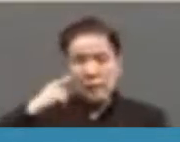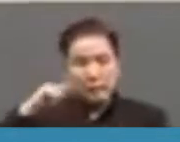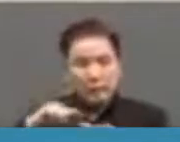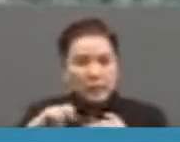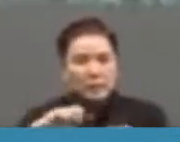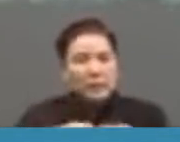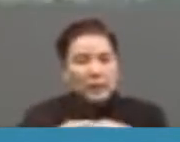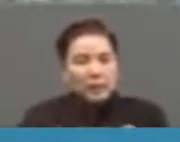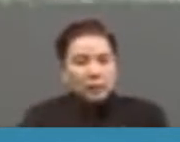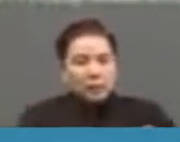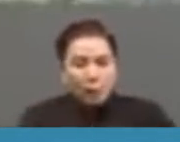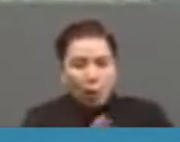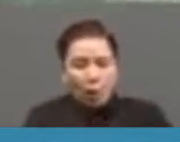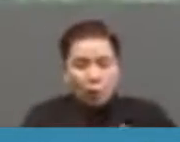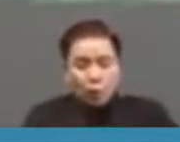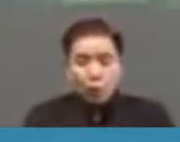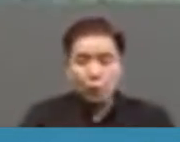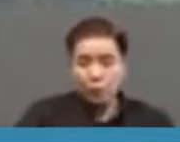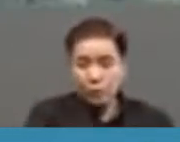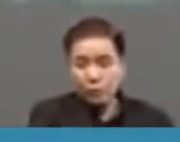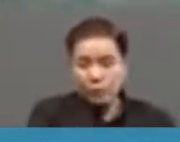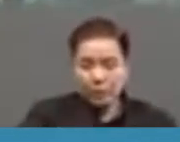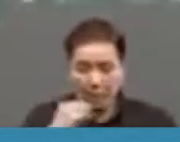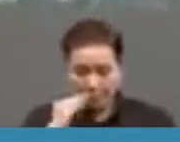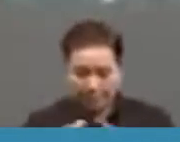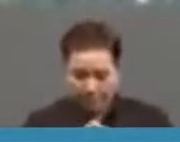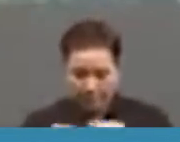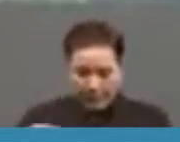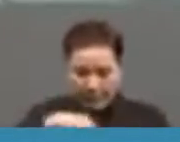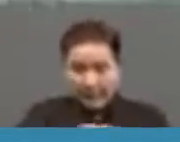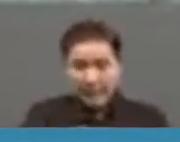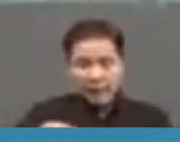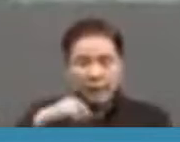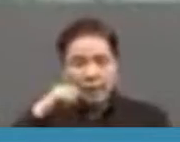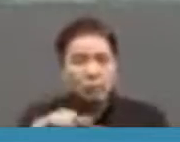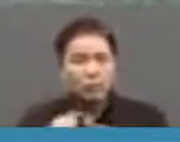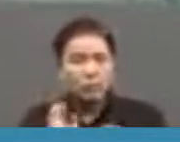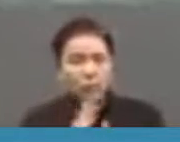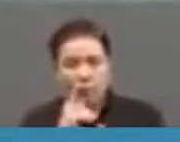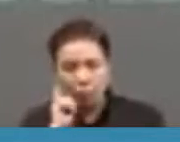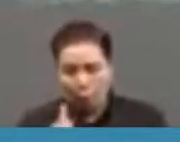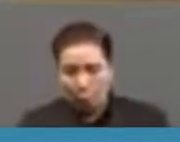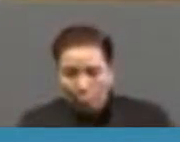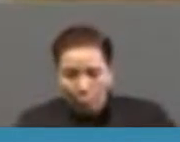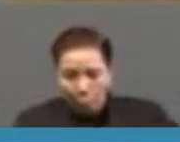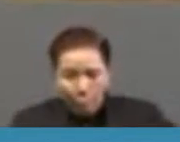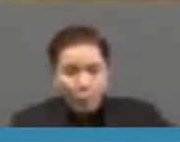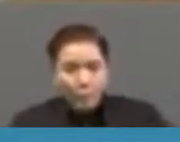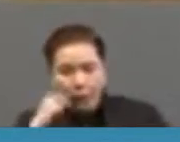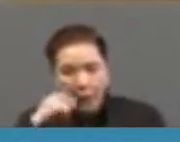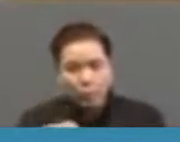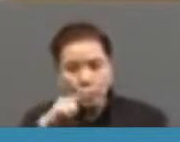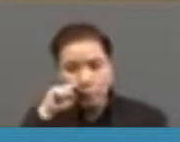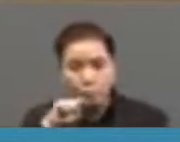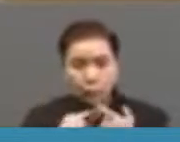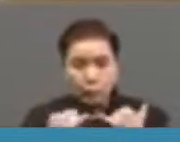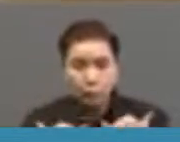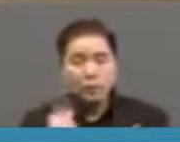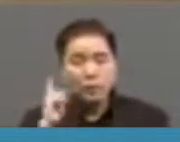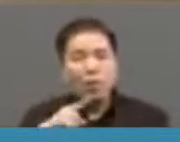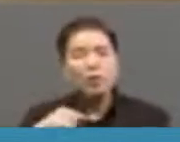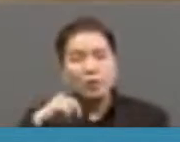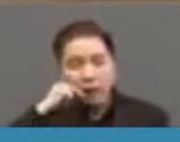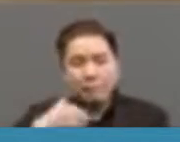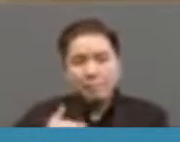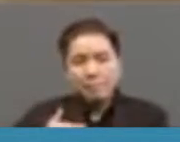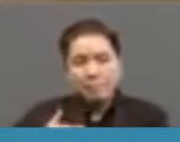งมีฝนตกสะสมในพื้นที่ภาคเหนือตอนล่างและภาคกลางจึงทำให้มีปริมาณน้ำไหลลงสู่แม่น้ำเจ้าพระยาเพิ่มมากขึ้นศูนย์บริหารสถ